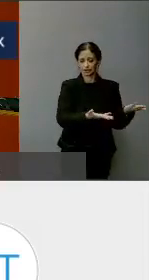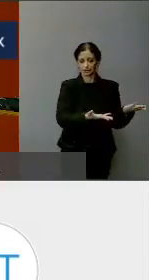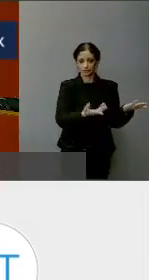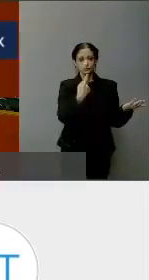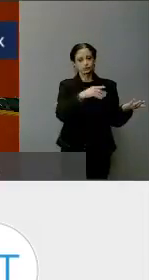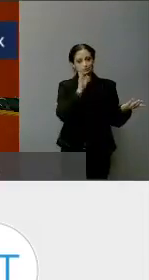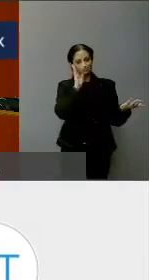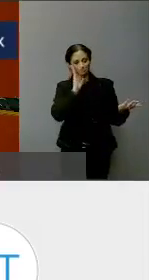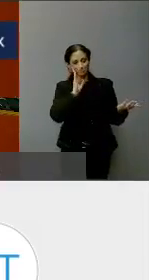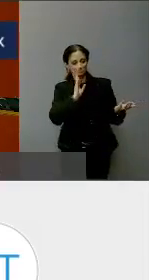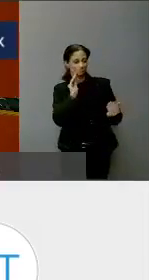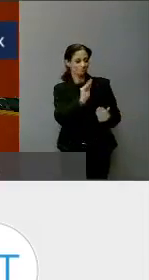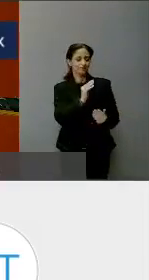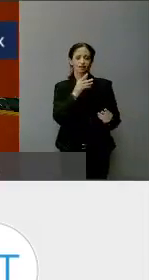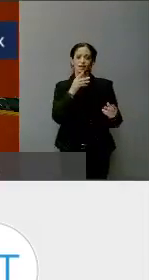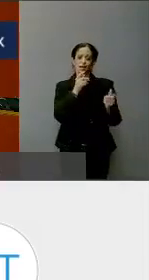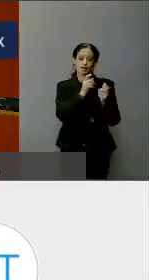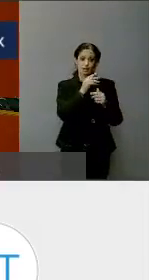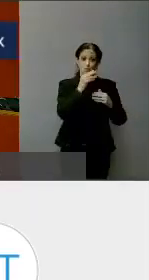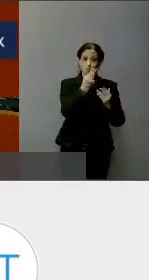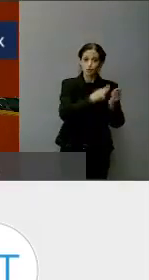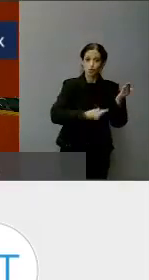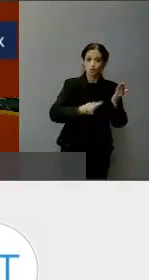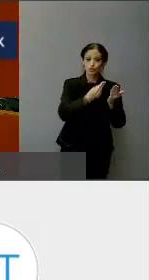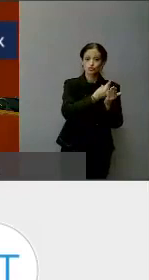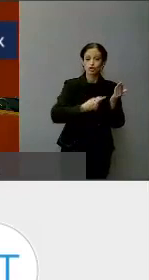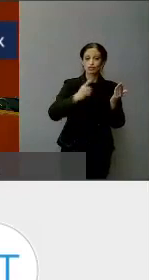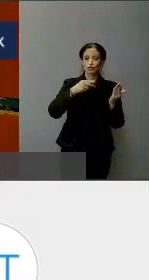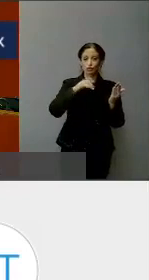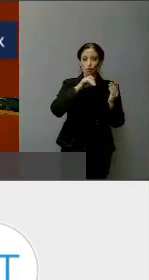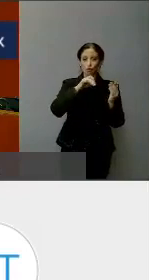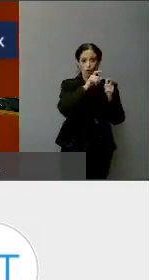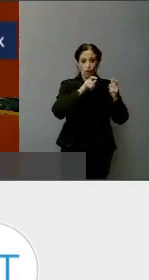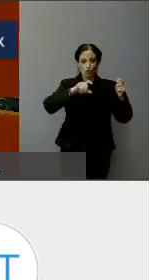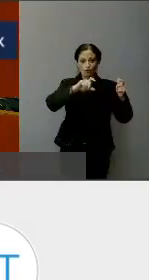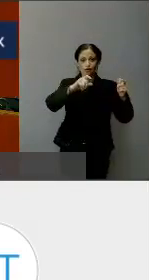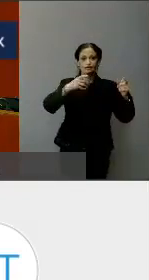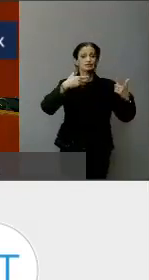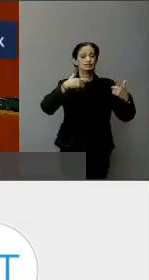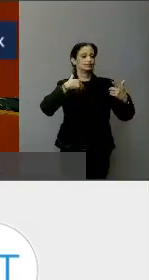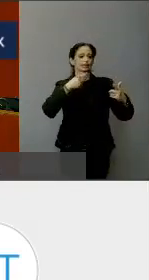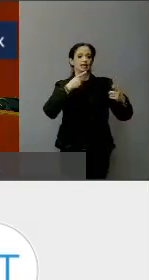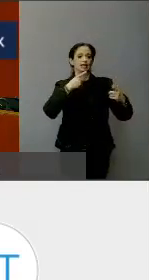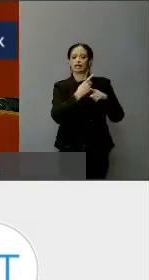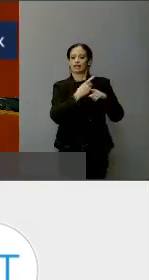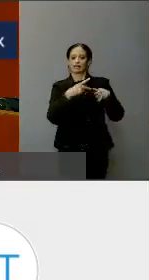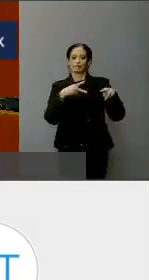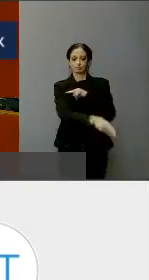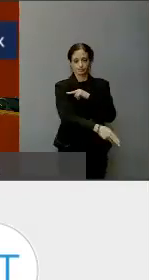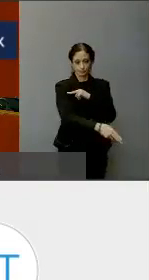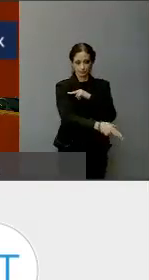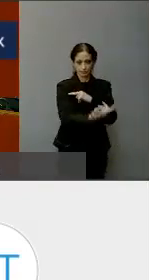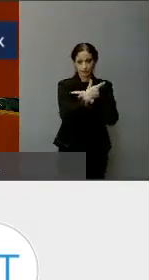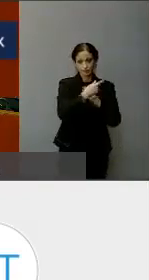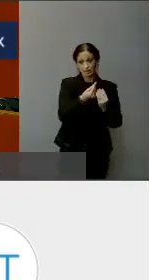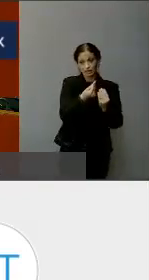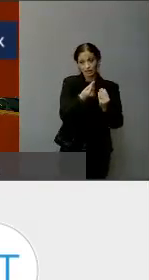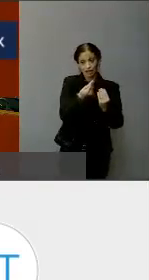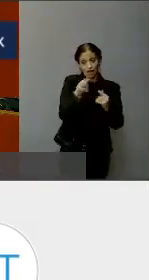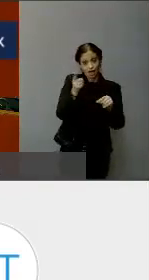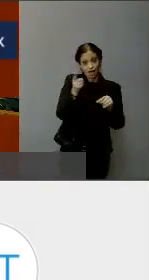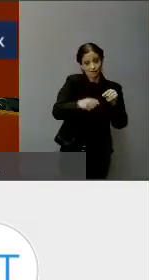fermi il progetto della gronda in modo tale da non creare una svalutazione all'investimento signor catania dr